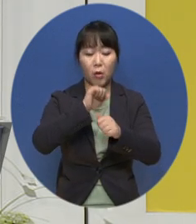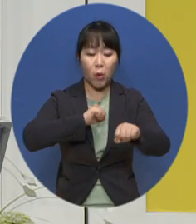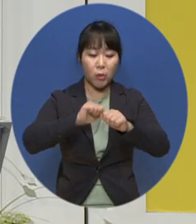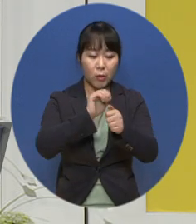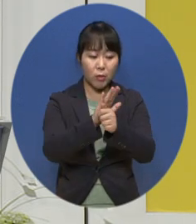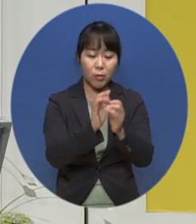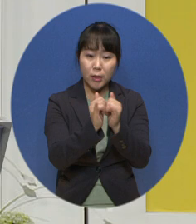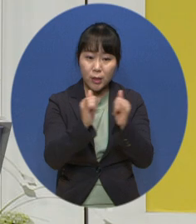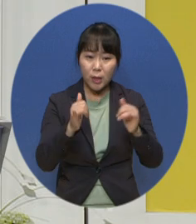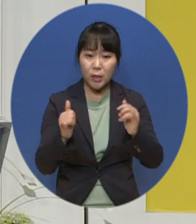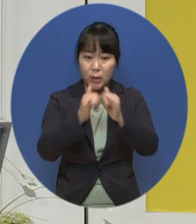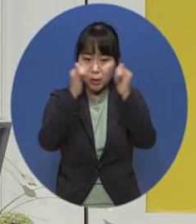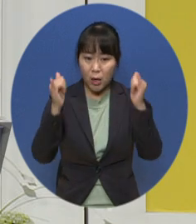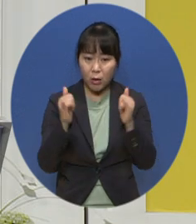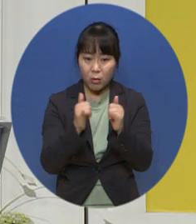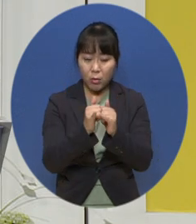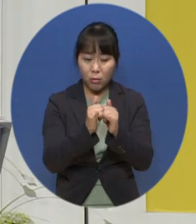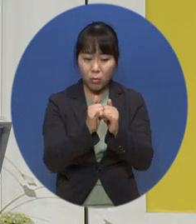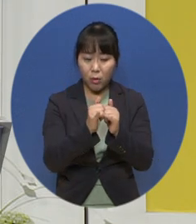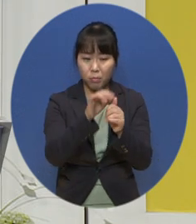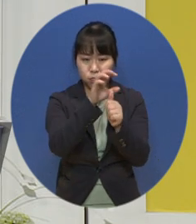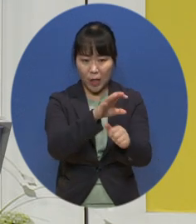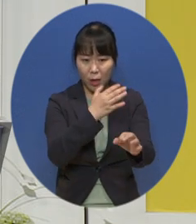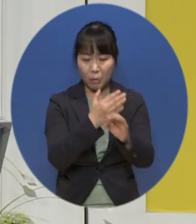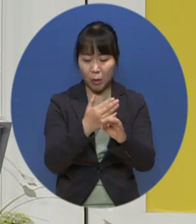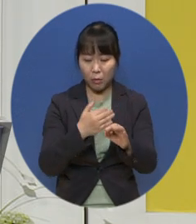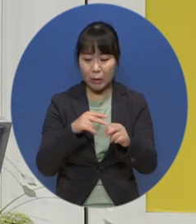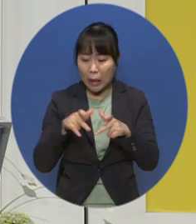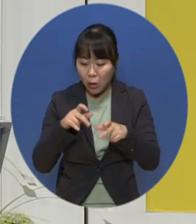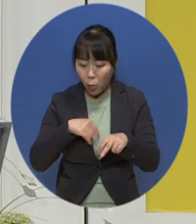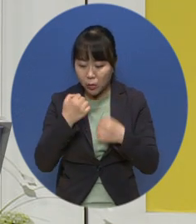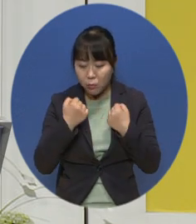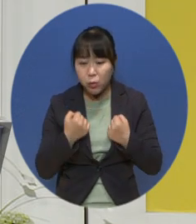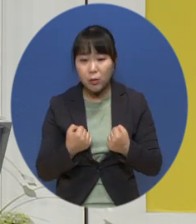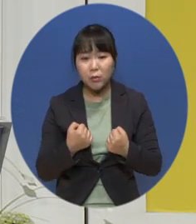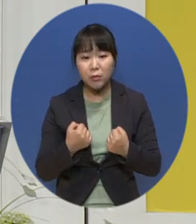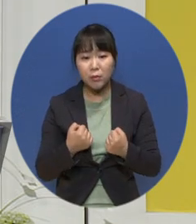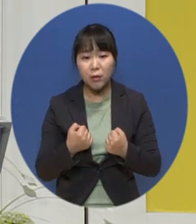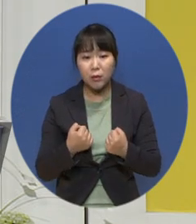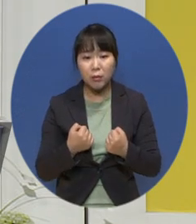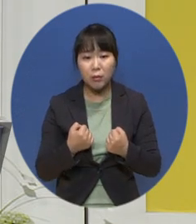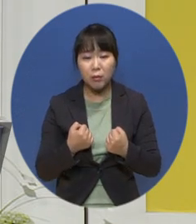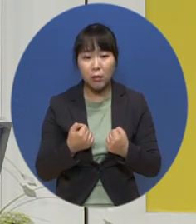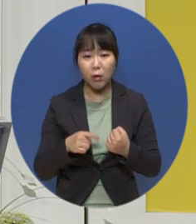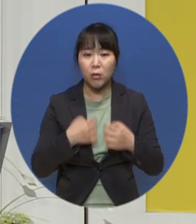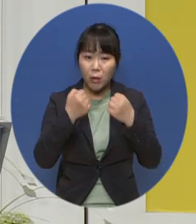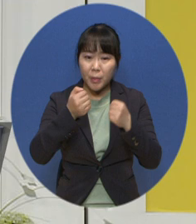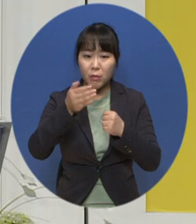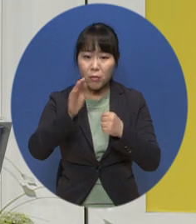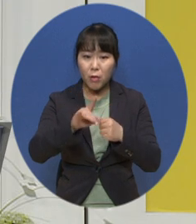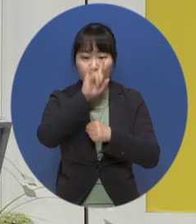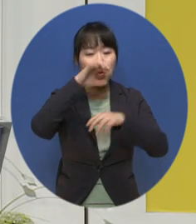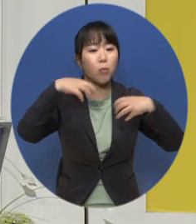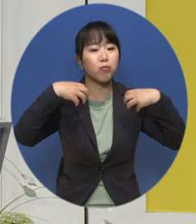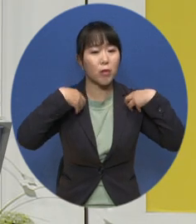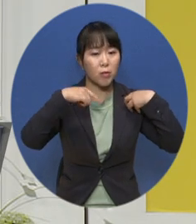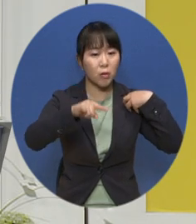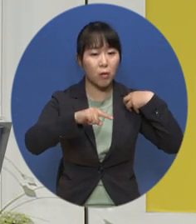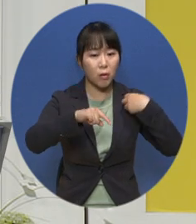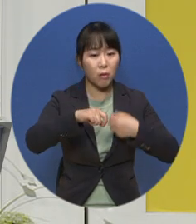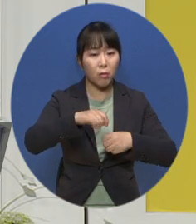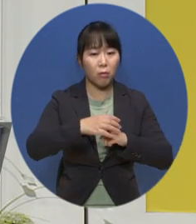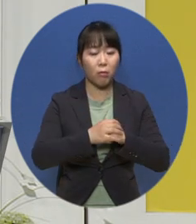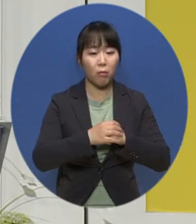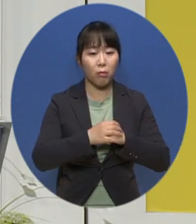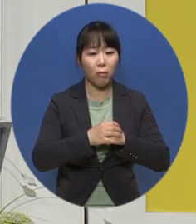지원 사가 사회적 격려가 되고 나면 혼자 있어요 혼다 있는데 점에서 밥을 해먹을 수